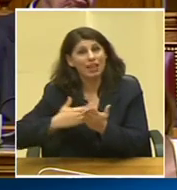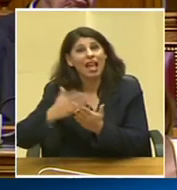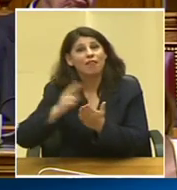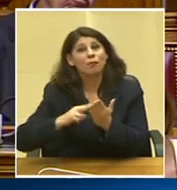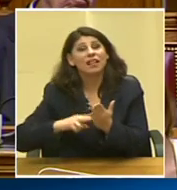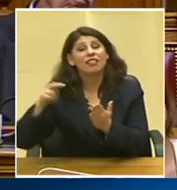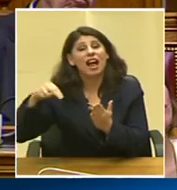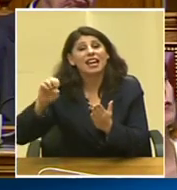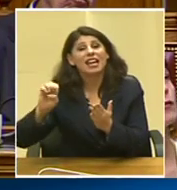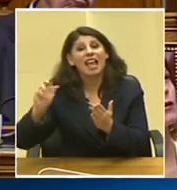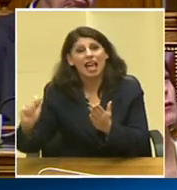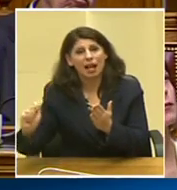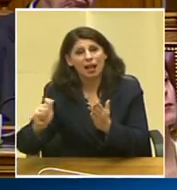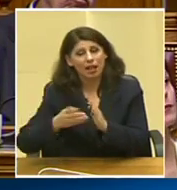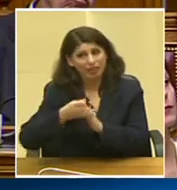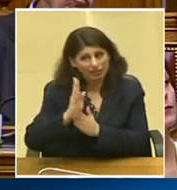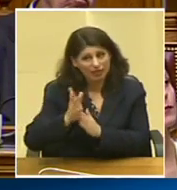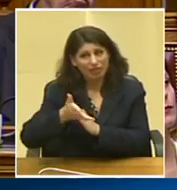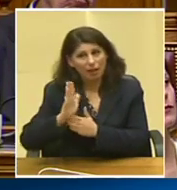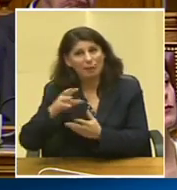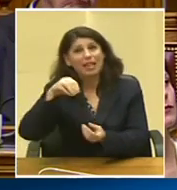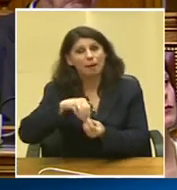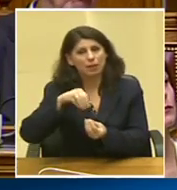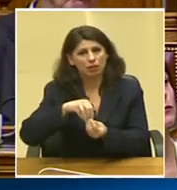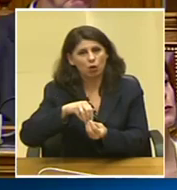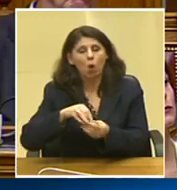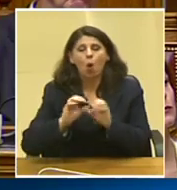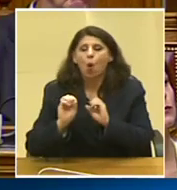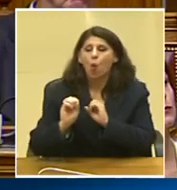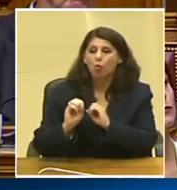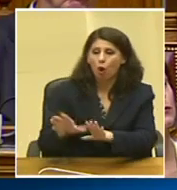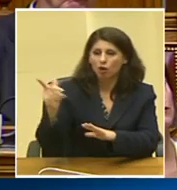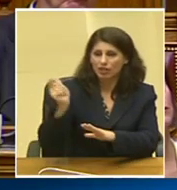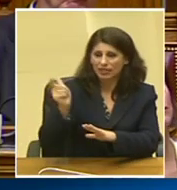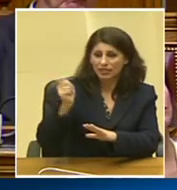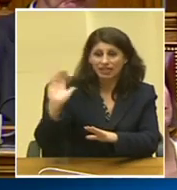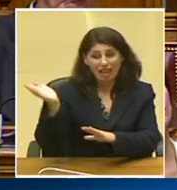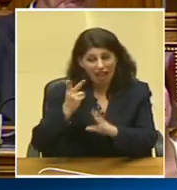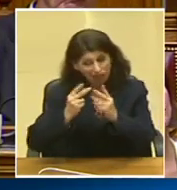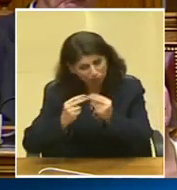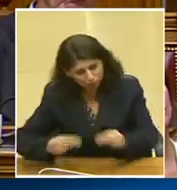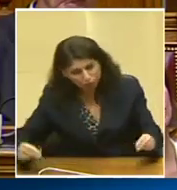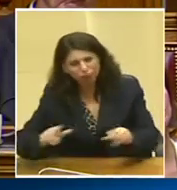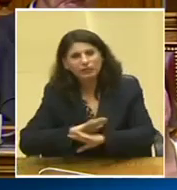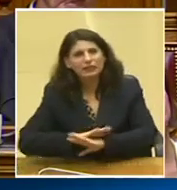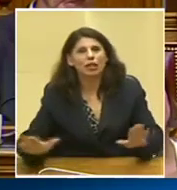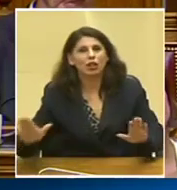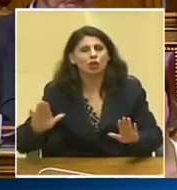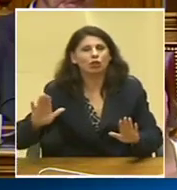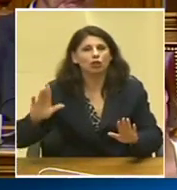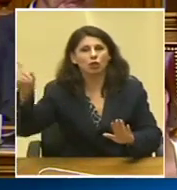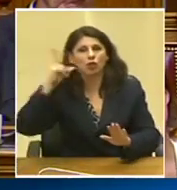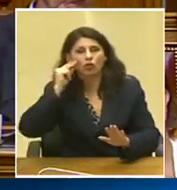Νέα, 14-15 Απριλίου. Δώρο οι συντάξεις αν λυθεί το Σκοπιανό. Η υπόσχεση του Βερολίνου στον